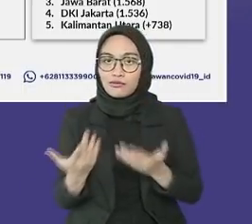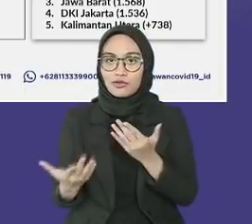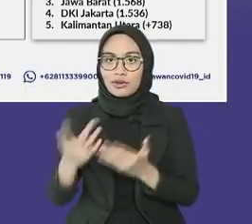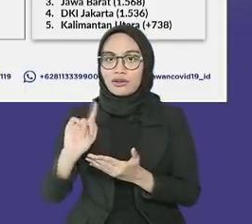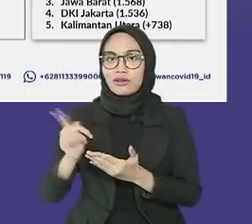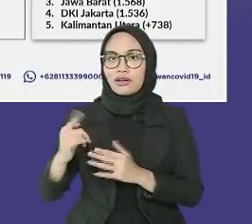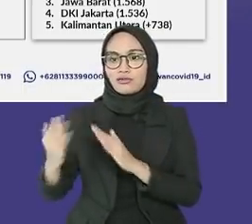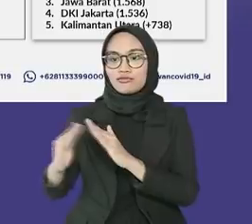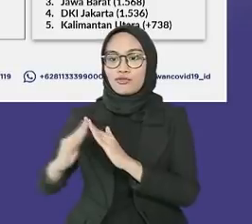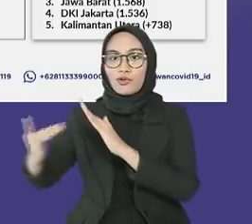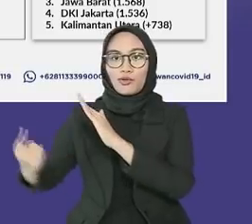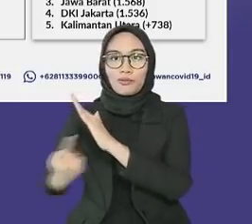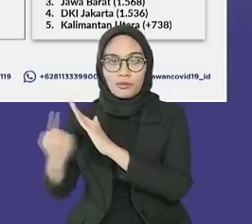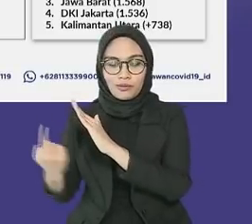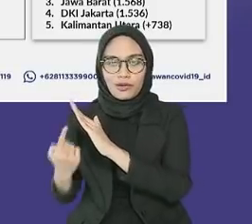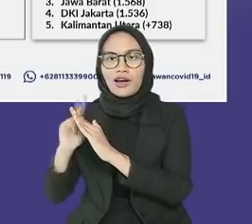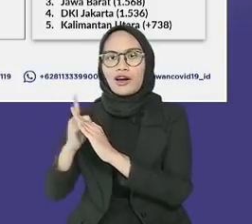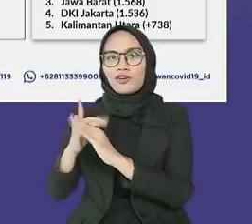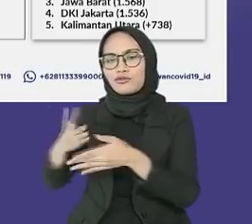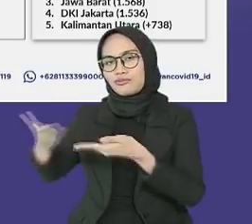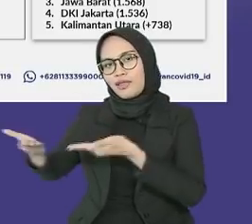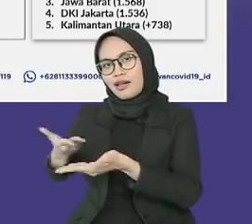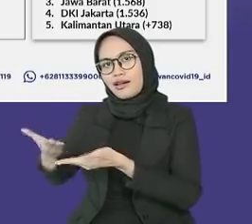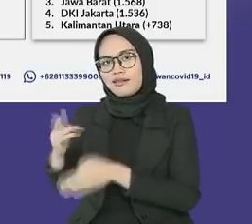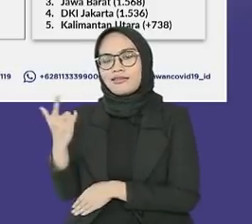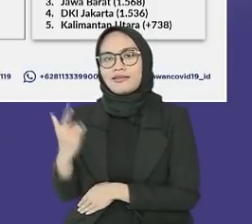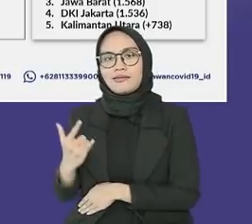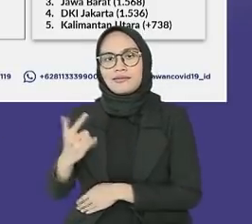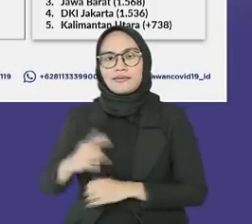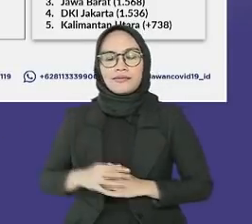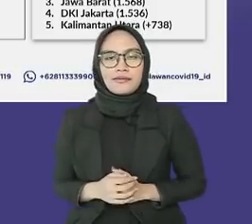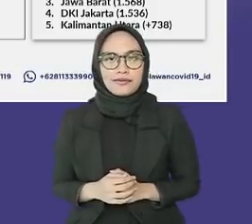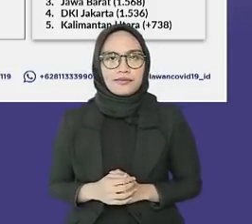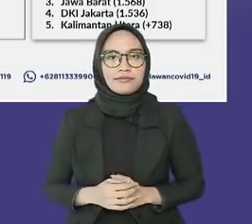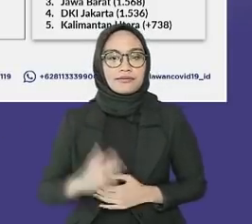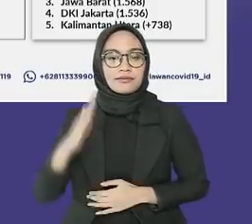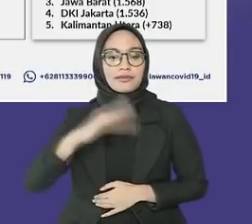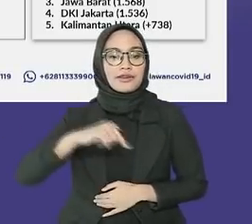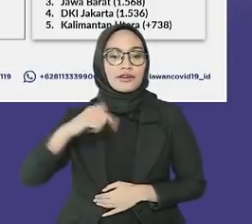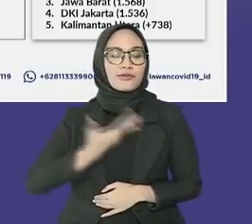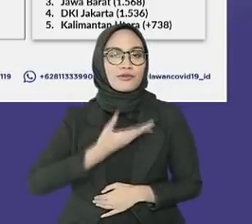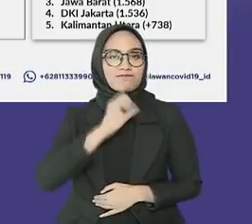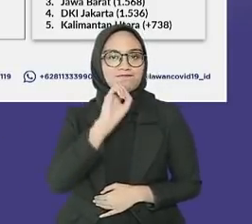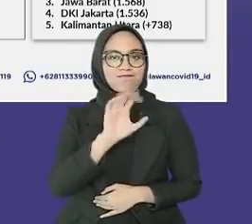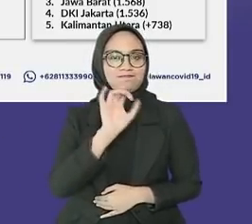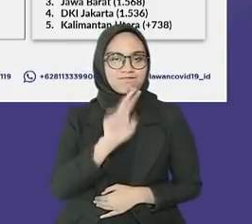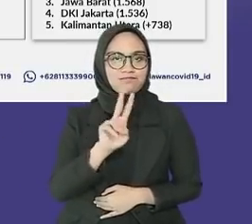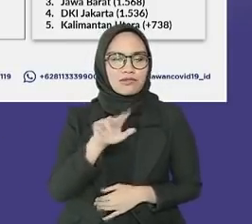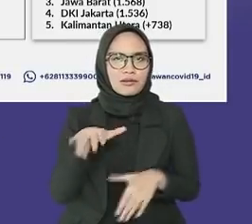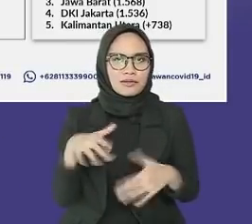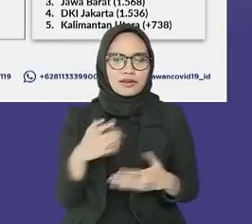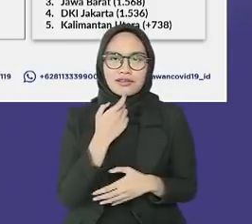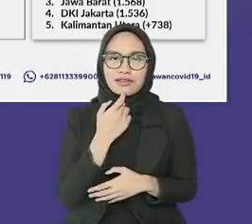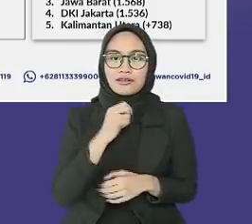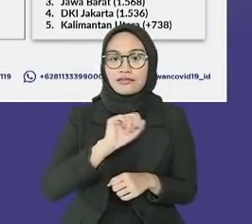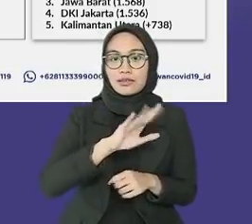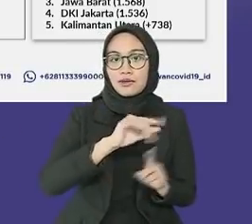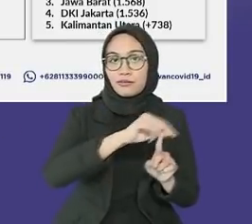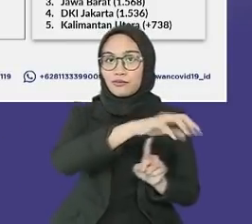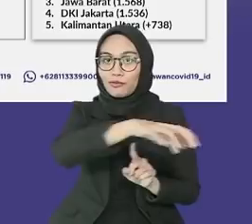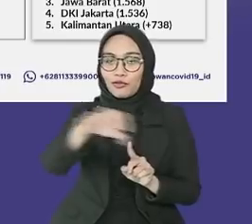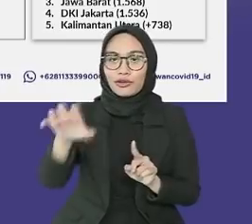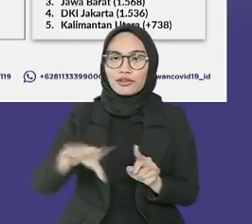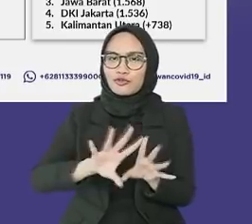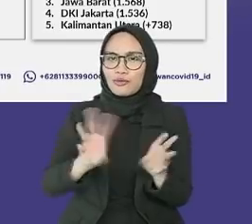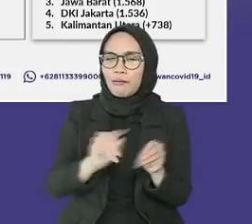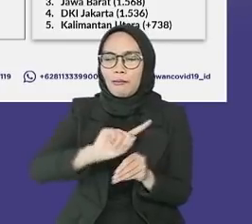mandiri. Kemudian, dalam hari ini akan saya sampaikan juga 5 provinsi dengan jumlah kasus aktif tertinggi